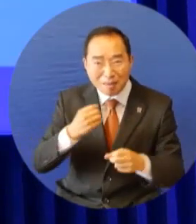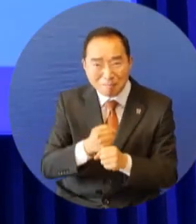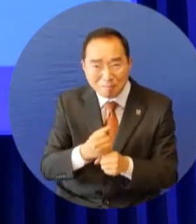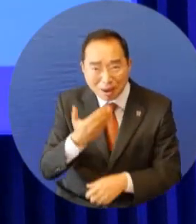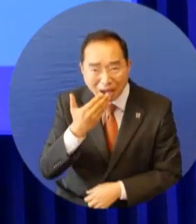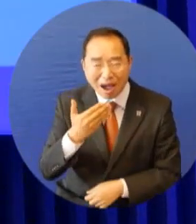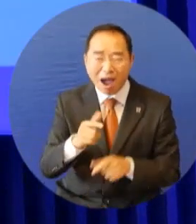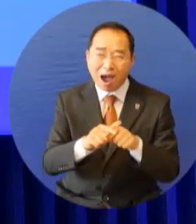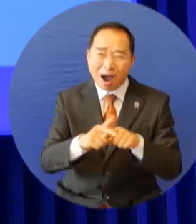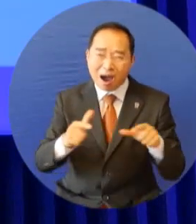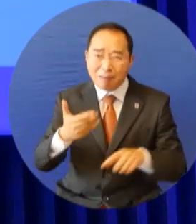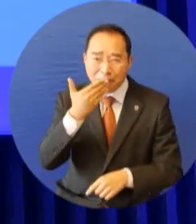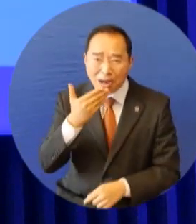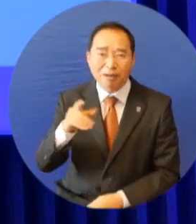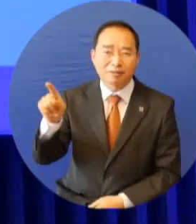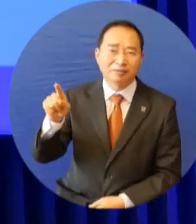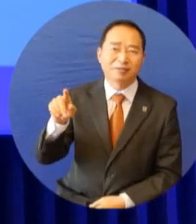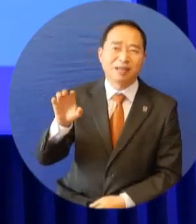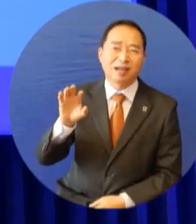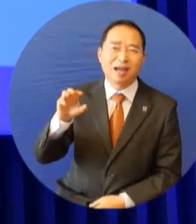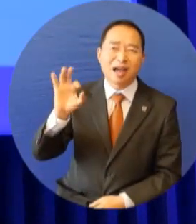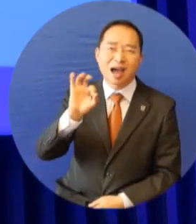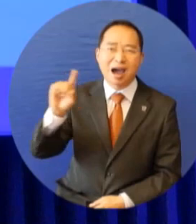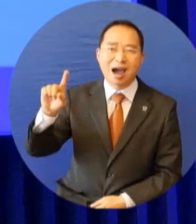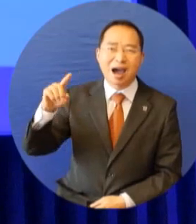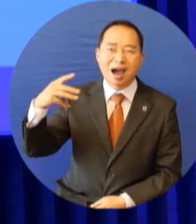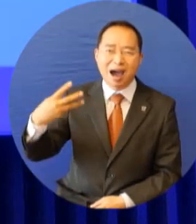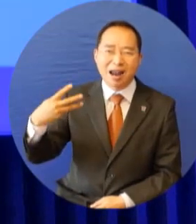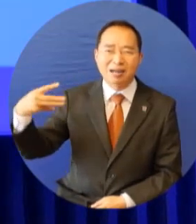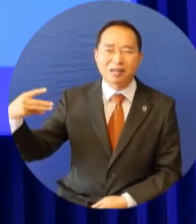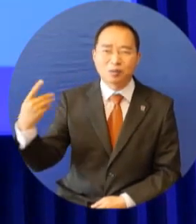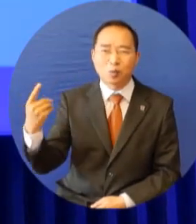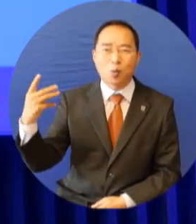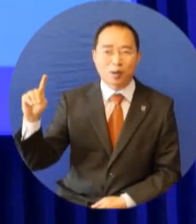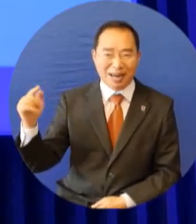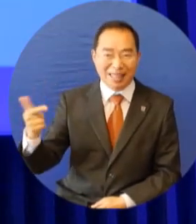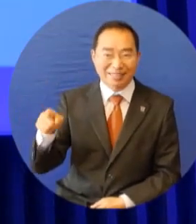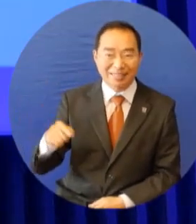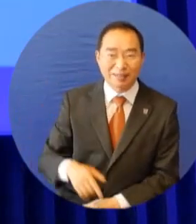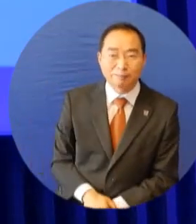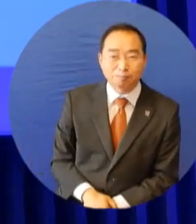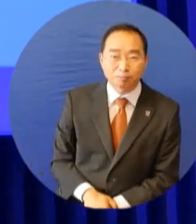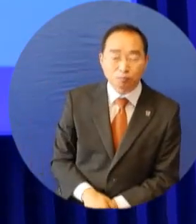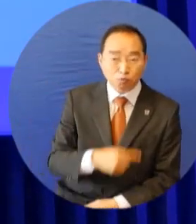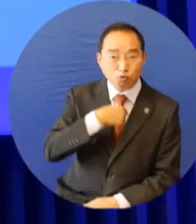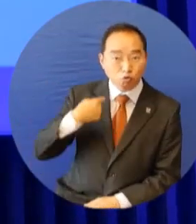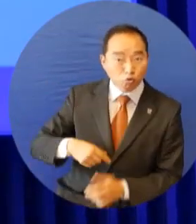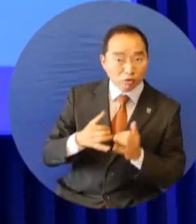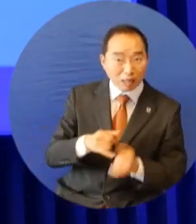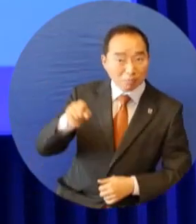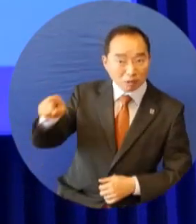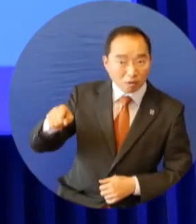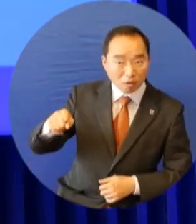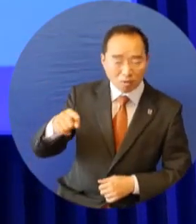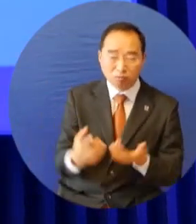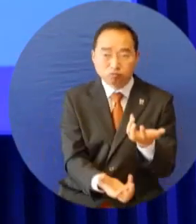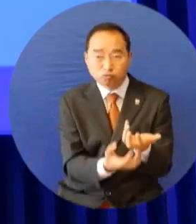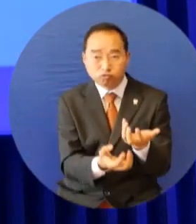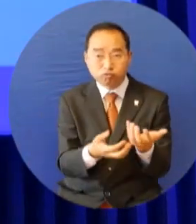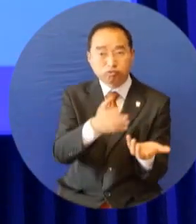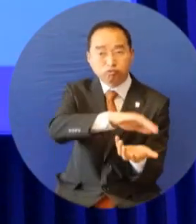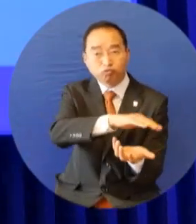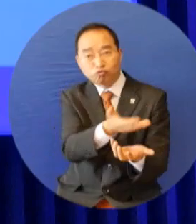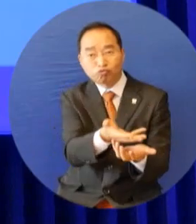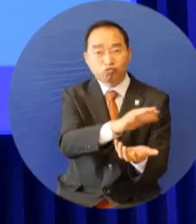그걸로 다시 국수 만들고 뭐 굉장히 다양하게 할 수 있어요. 저 알토란이 중국 사람들은 보면 그걸 화로에